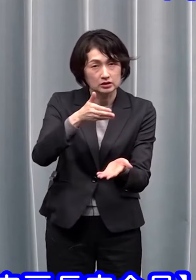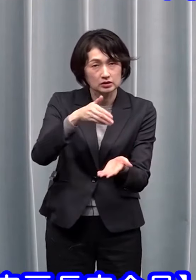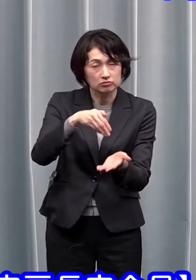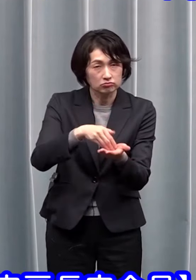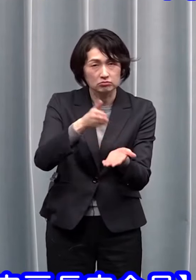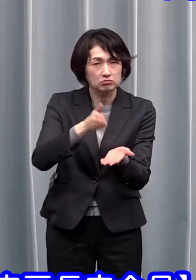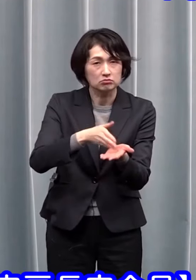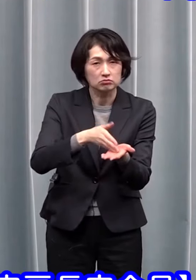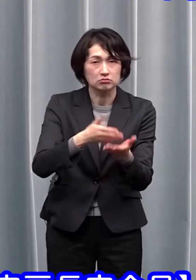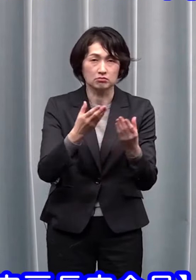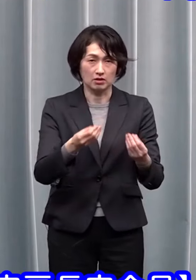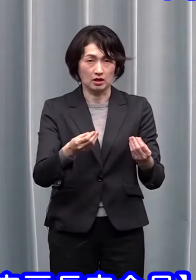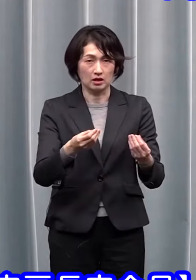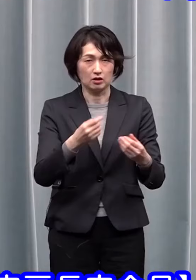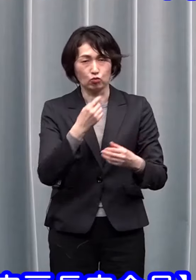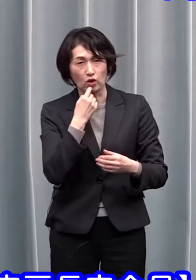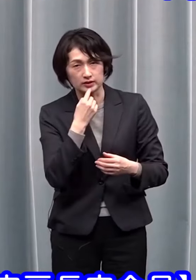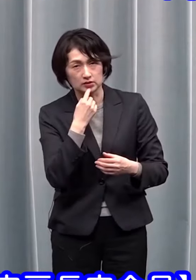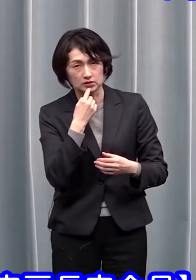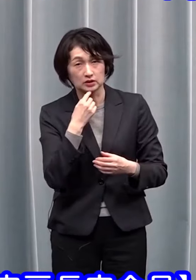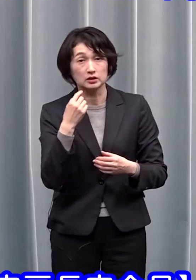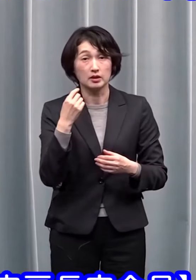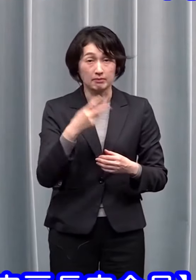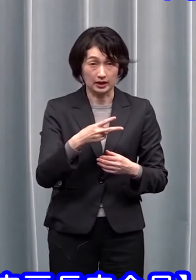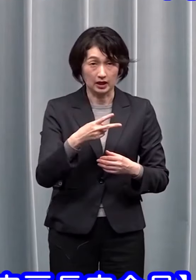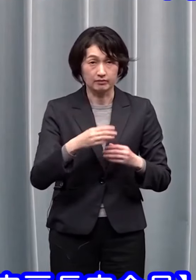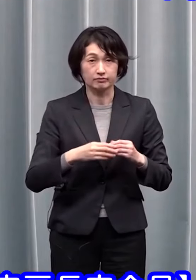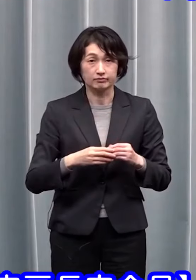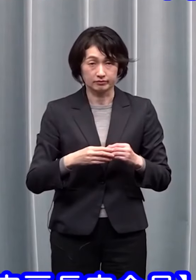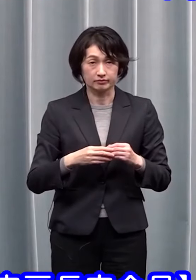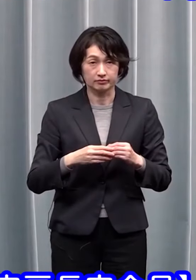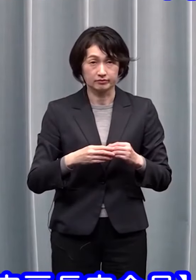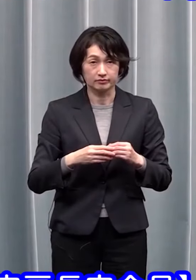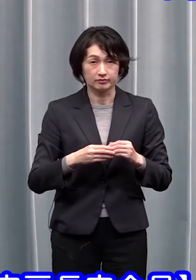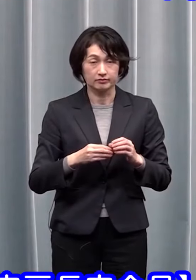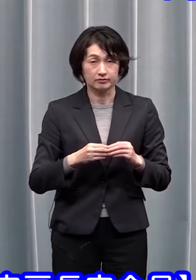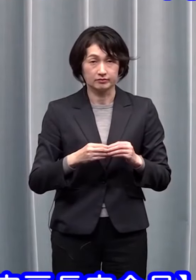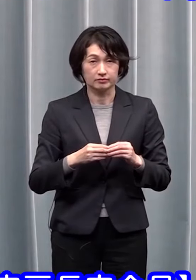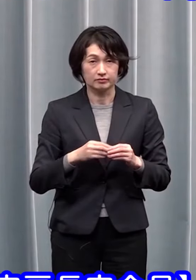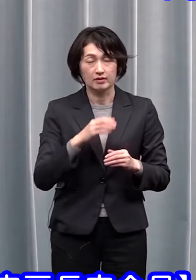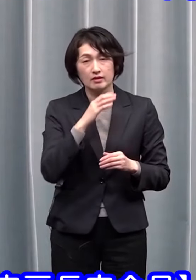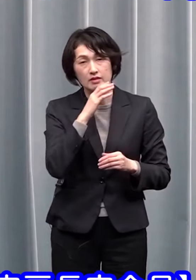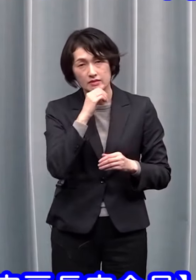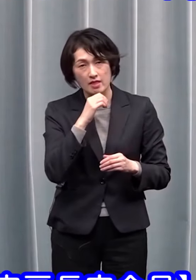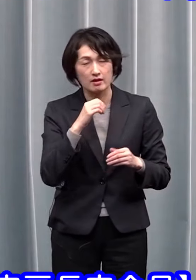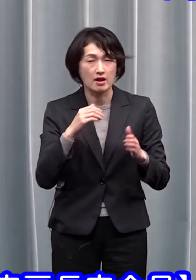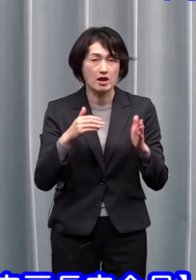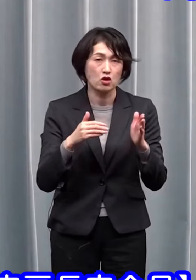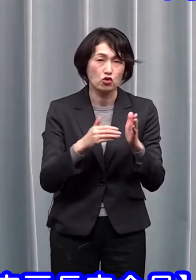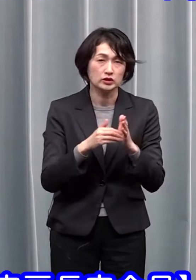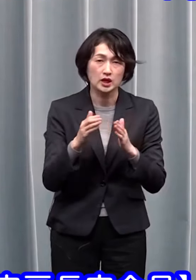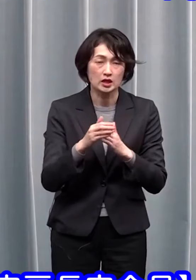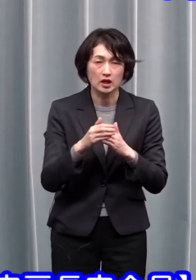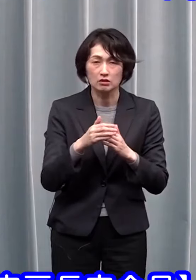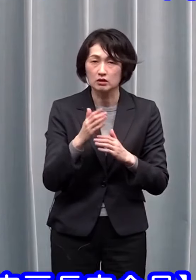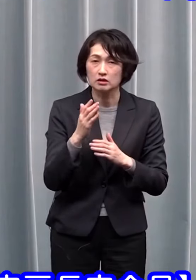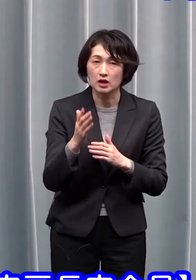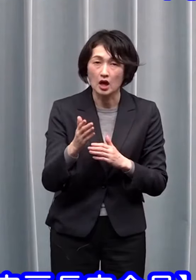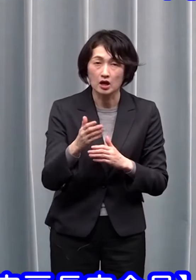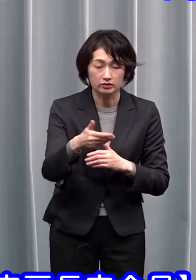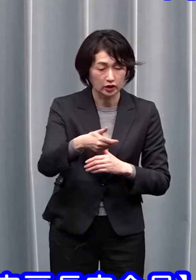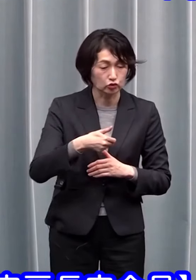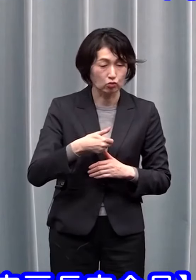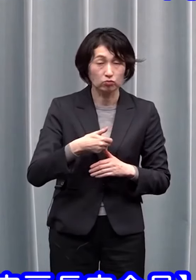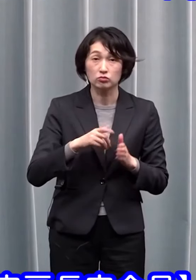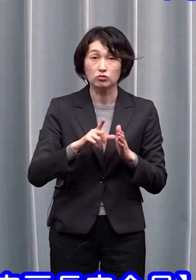答でございました。でかつ、お聞きされていると思いますが、最後ですね、年齢の制限ということが影響しているのかという質問、記者の質問に